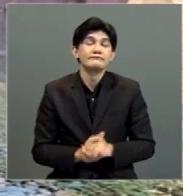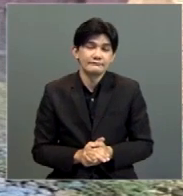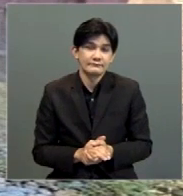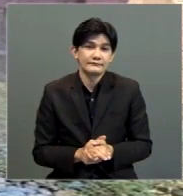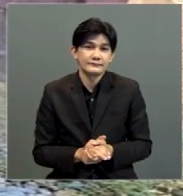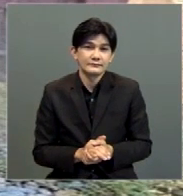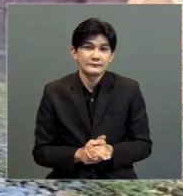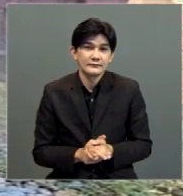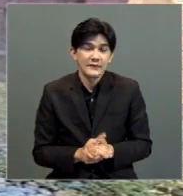นี้นะคะอ้าอย่าลืมนะคะ